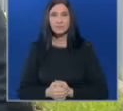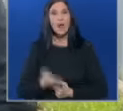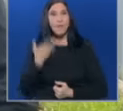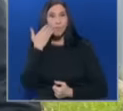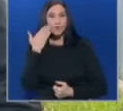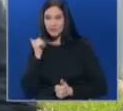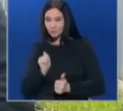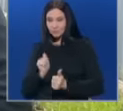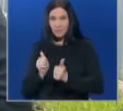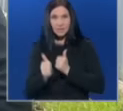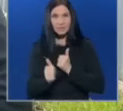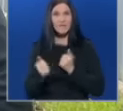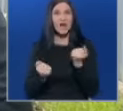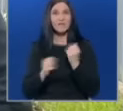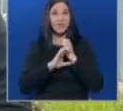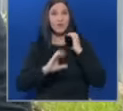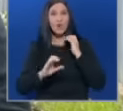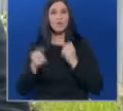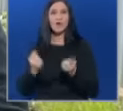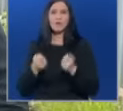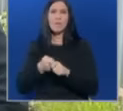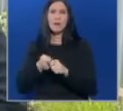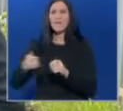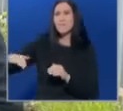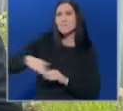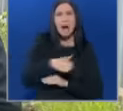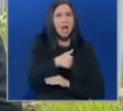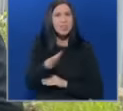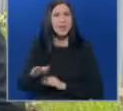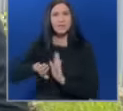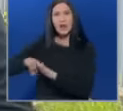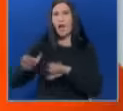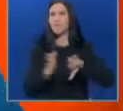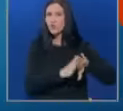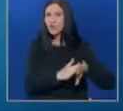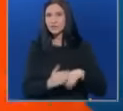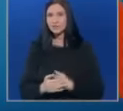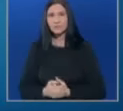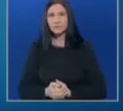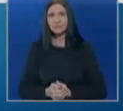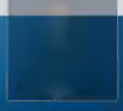Младежа изпреварва тирове, коли, прави маневри от ляво надясно.